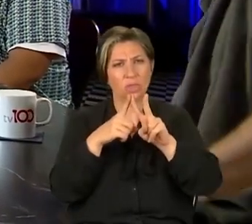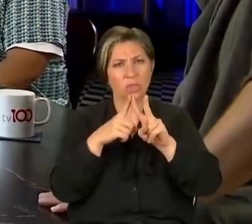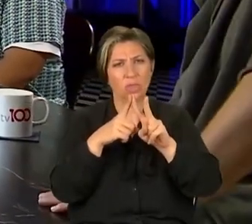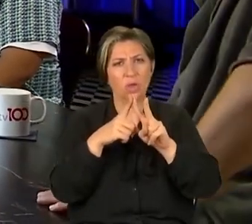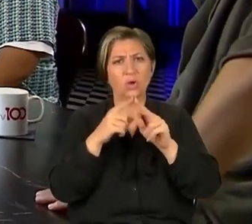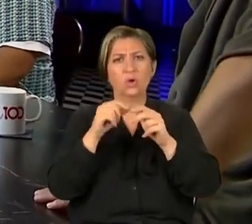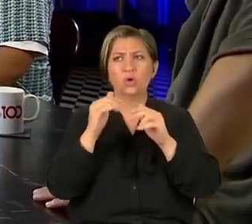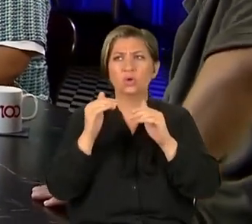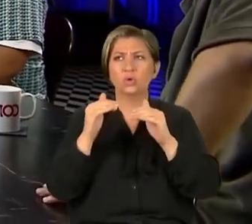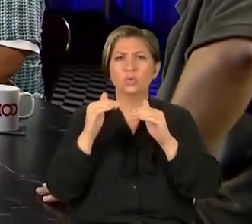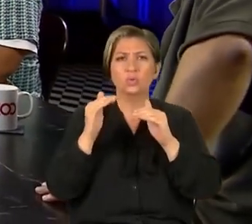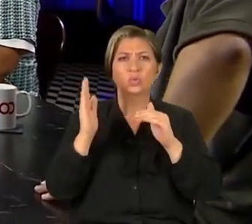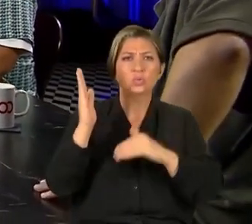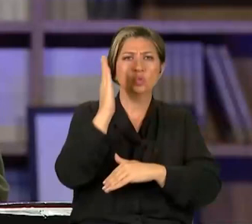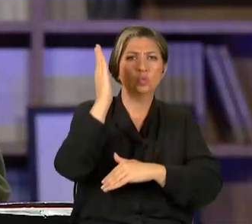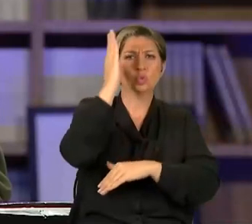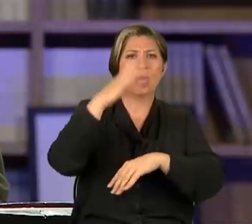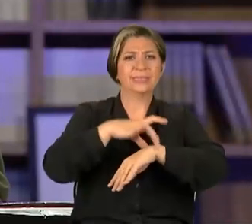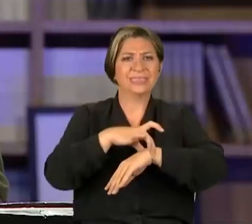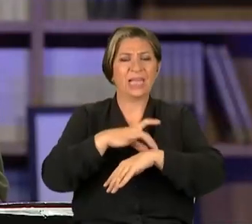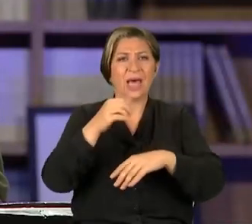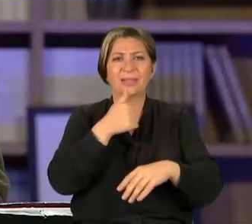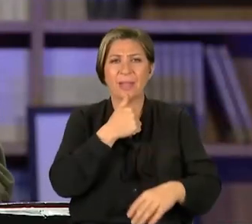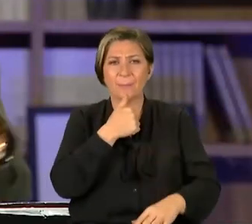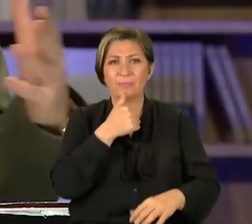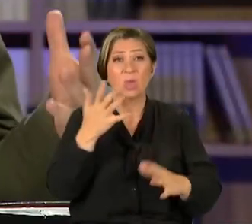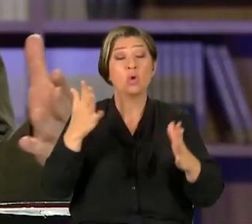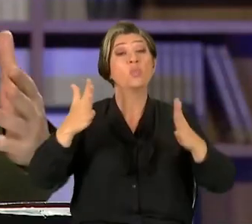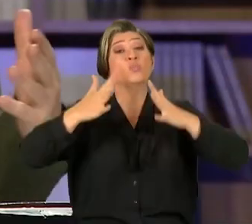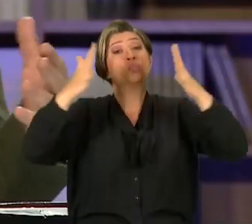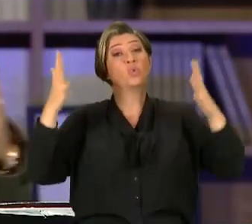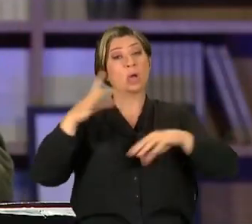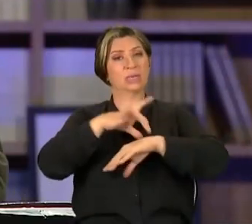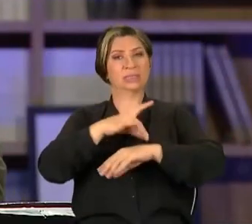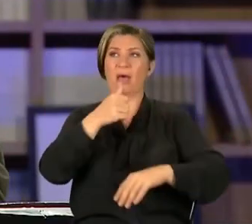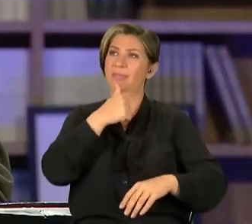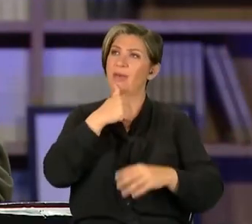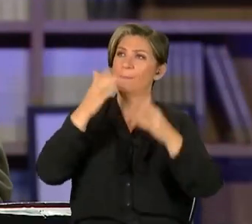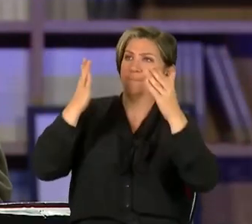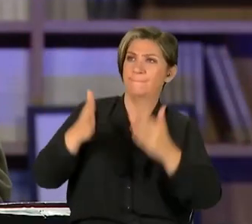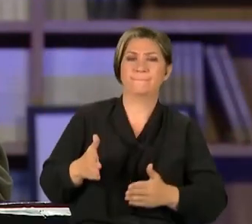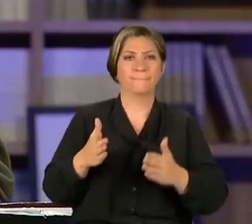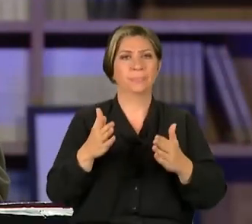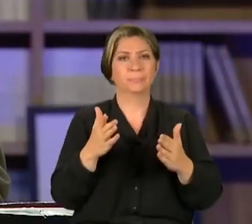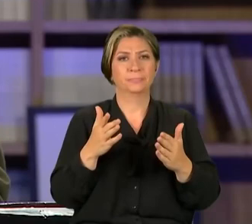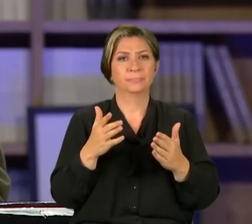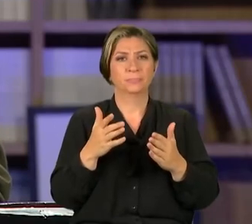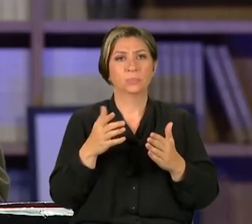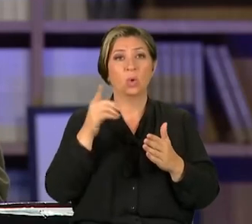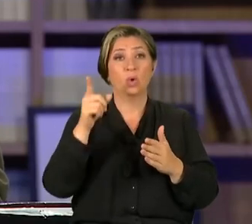uzun hasta adam demek ya da büyük hasta adam grandoomalat büyük hasta adam